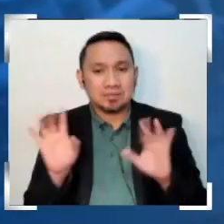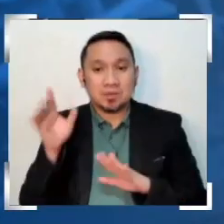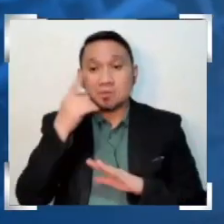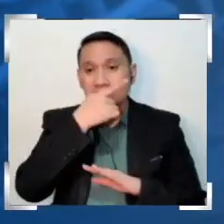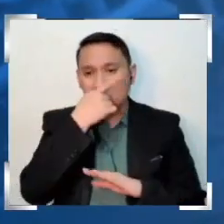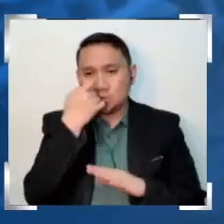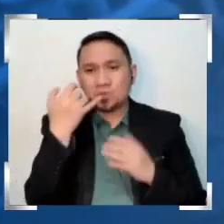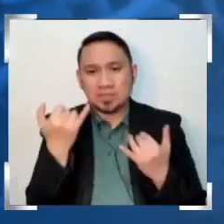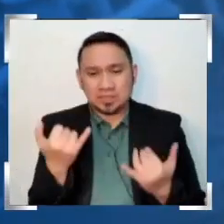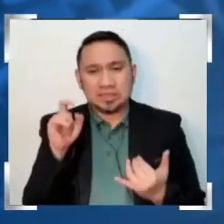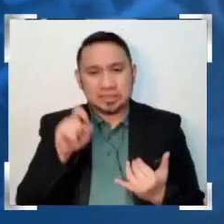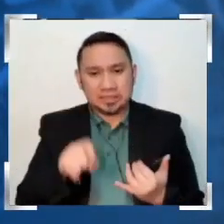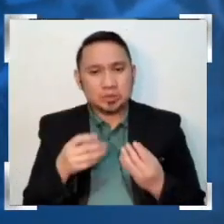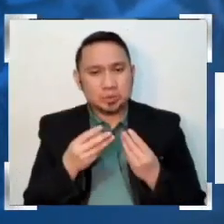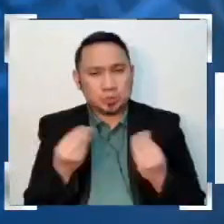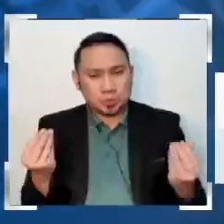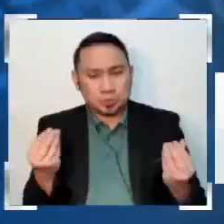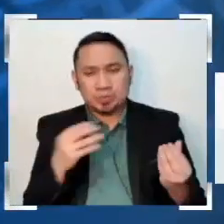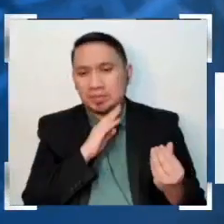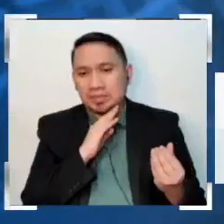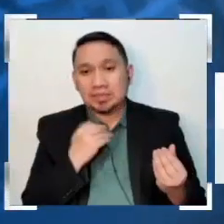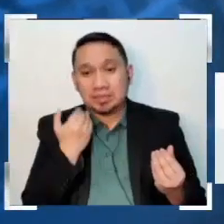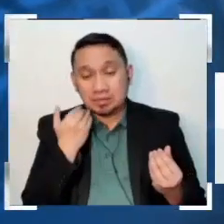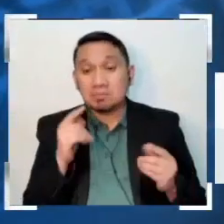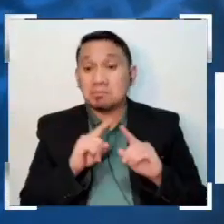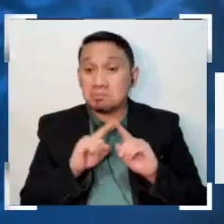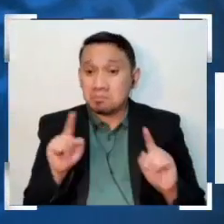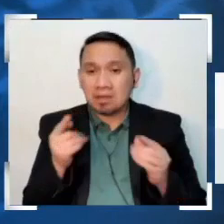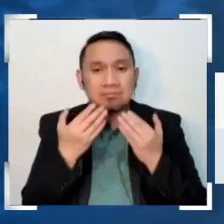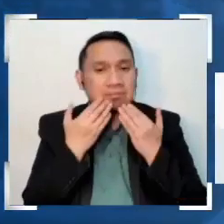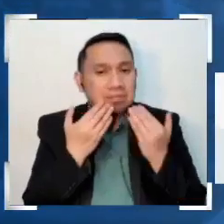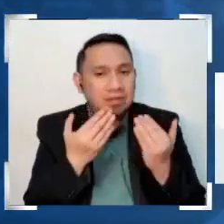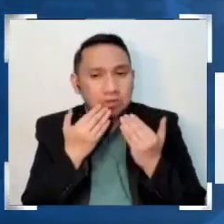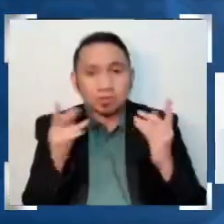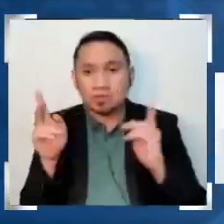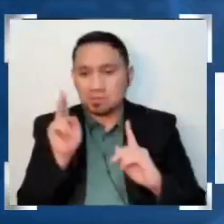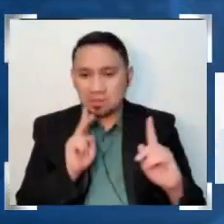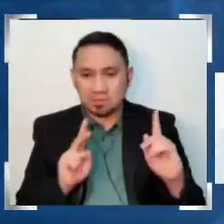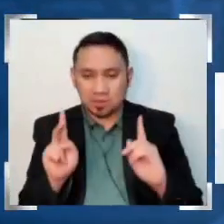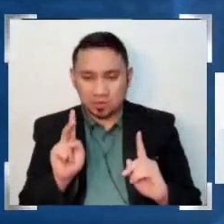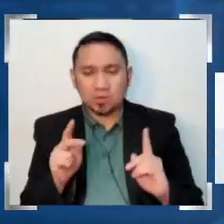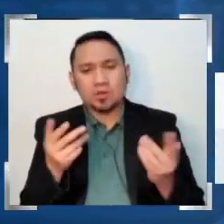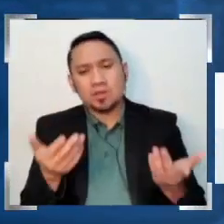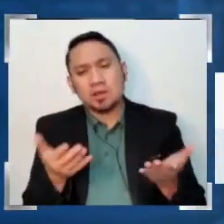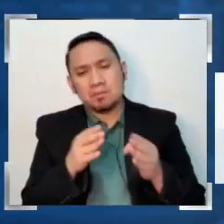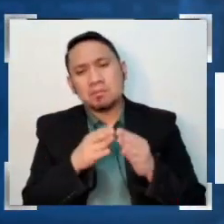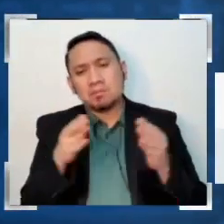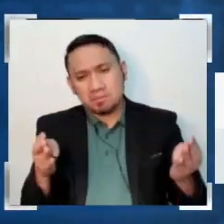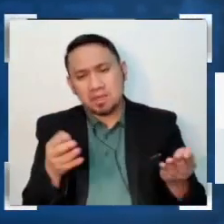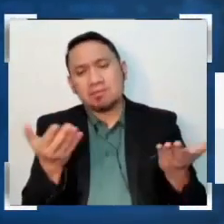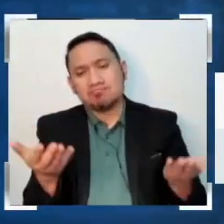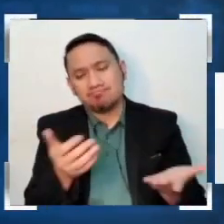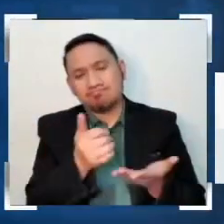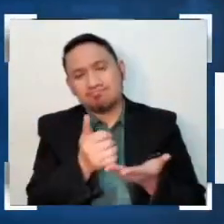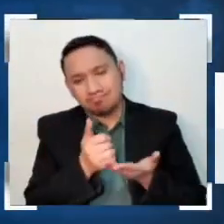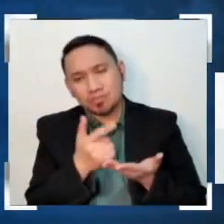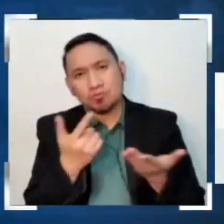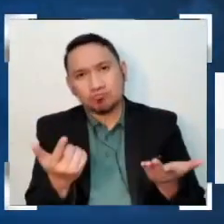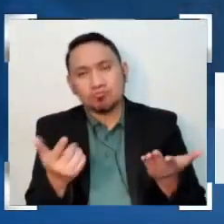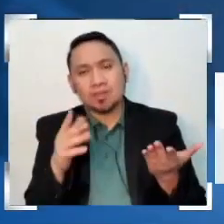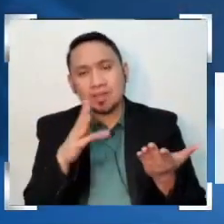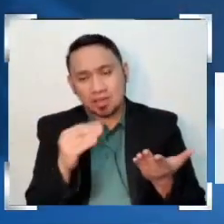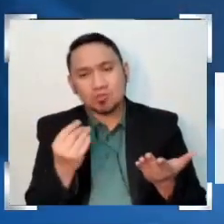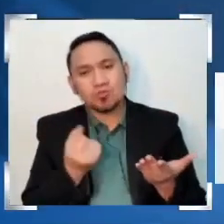nagpapagaling. Nagpasalamat siya sa mga nanood ng concert at sinabing malaking bagay sa kanya ang natatanggap na pangunawa at